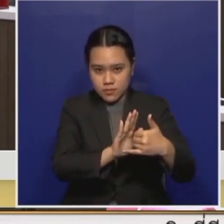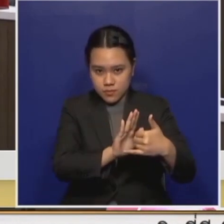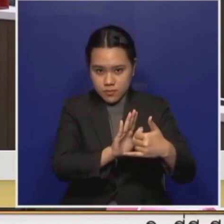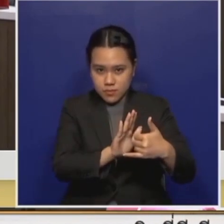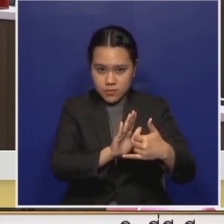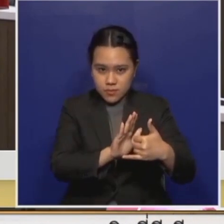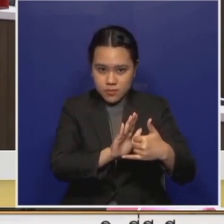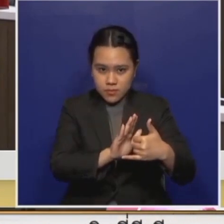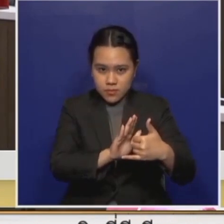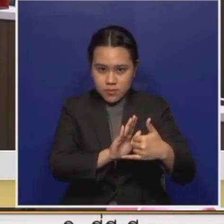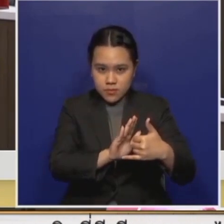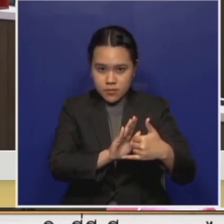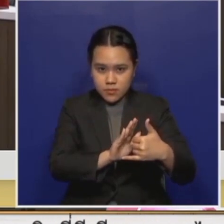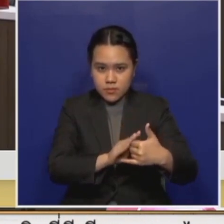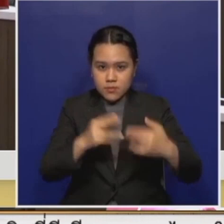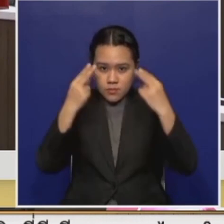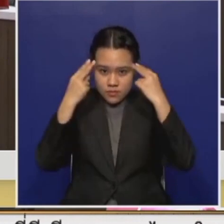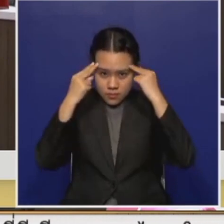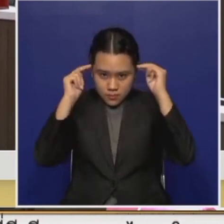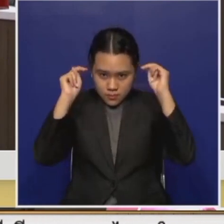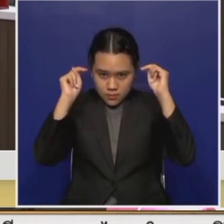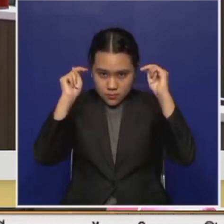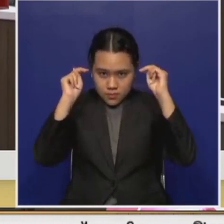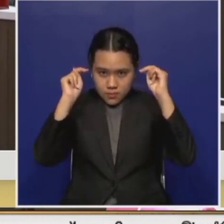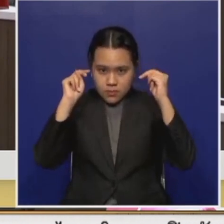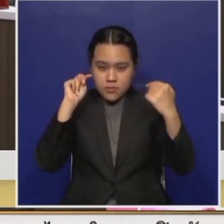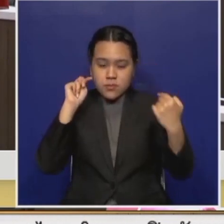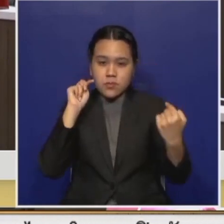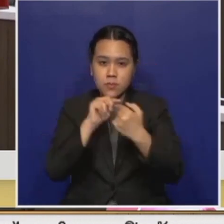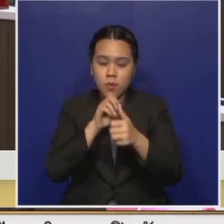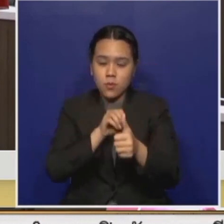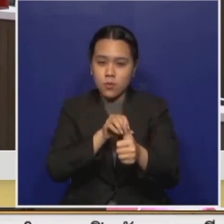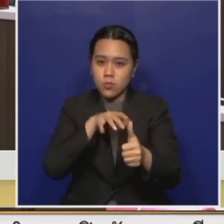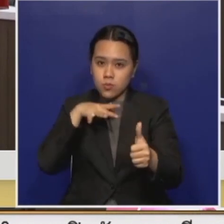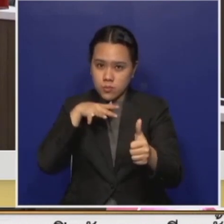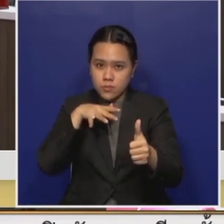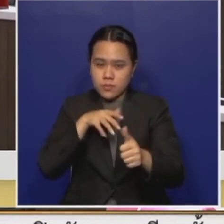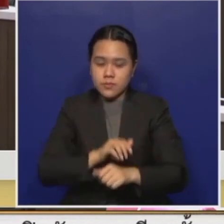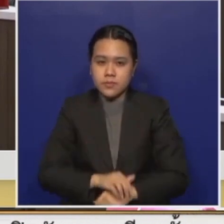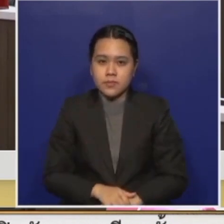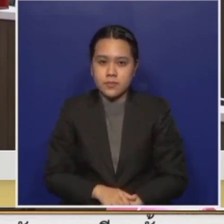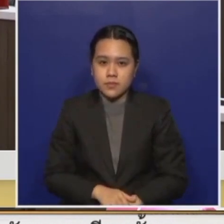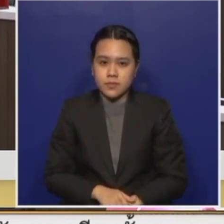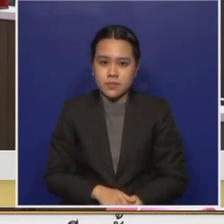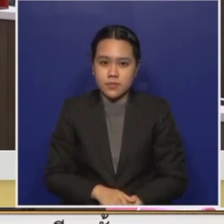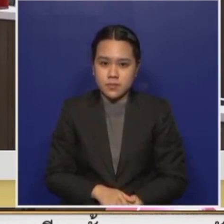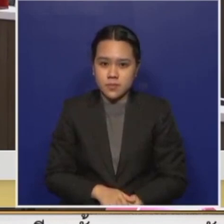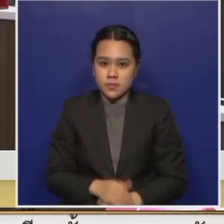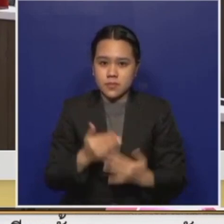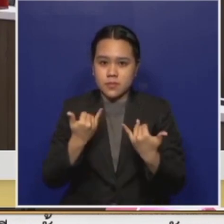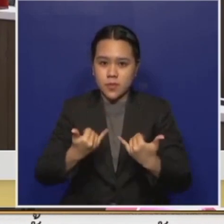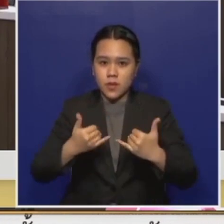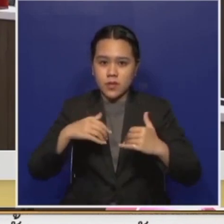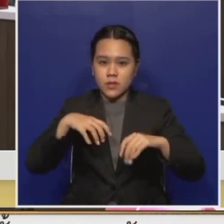ของตัวท่านในยกรมตตรีในธานะเป็ผู้หน่ puppiesนะครับของการ depositedการพัดิน